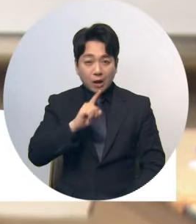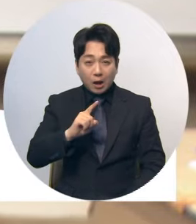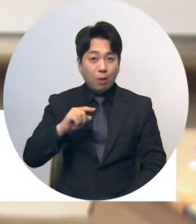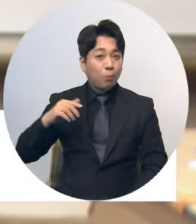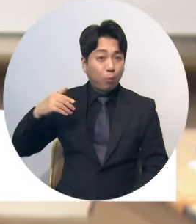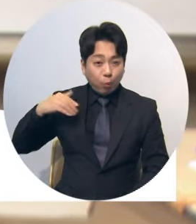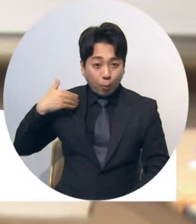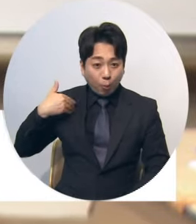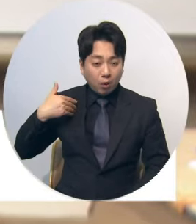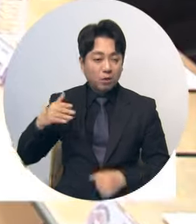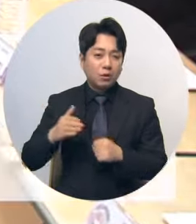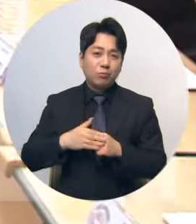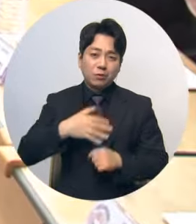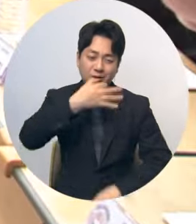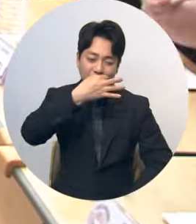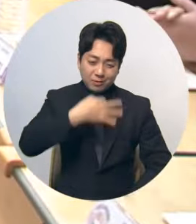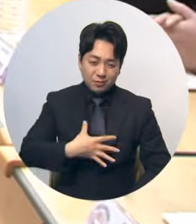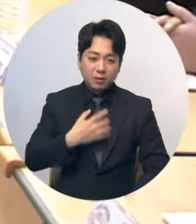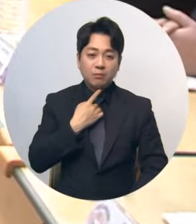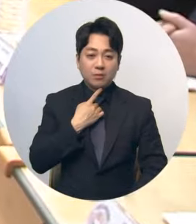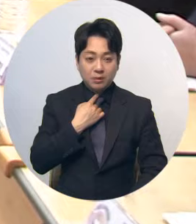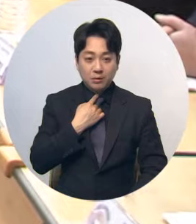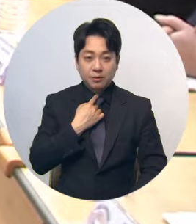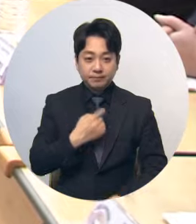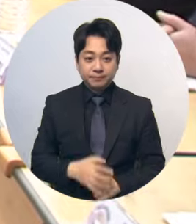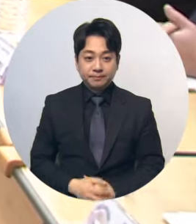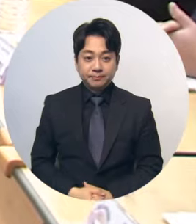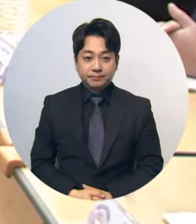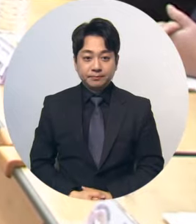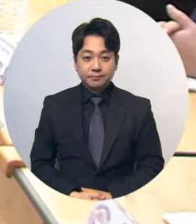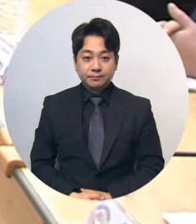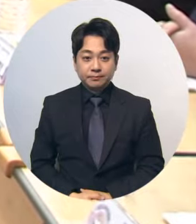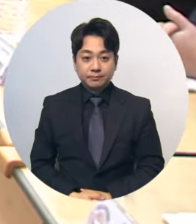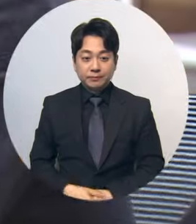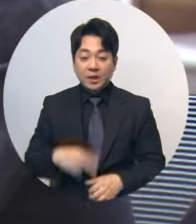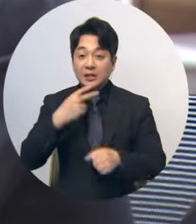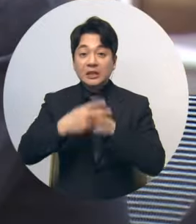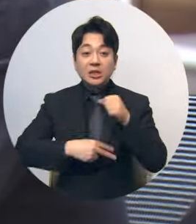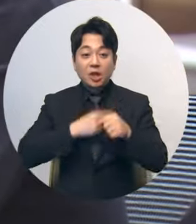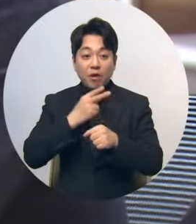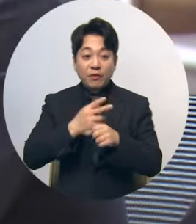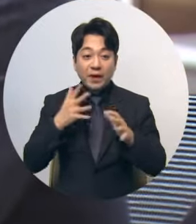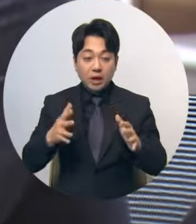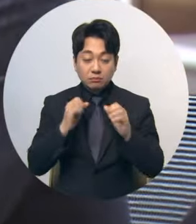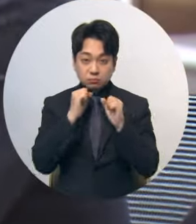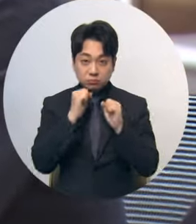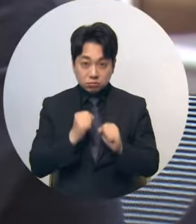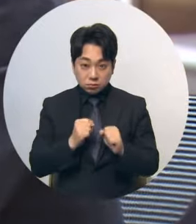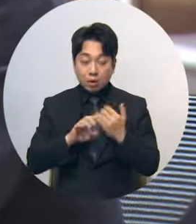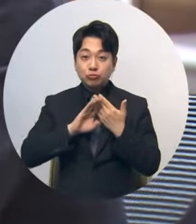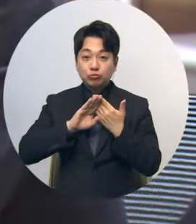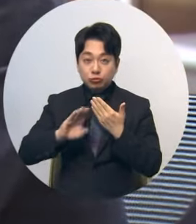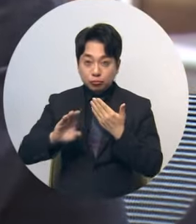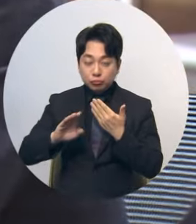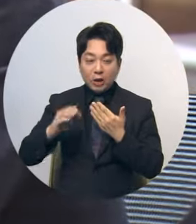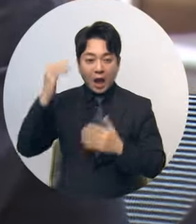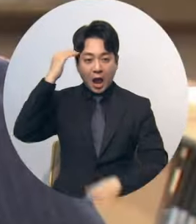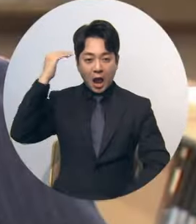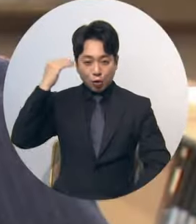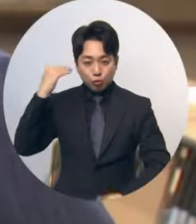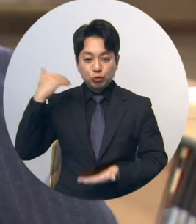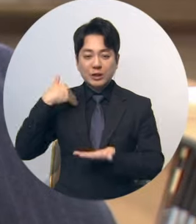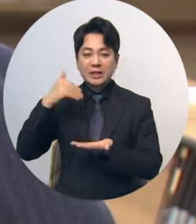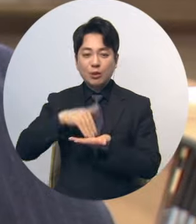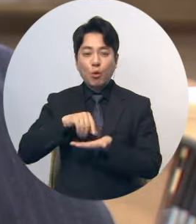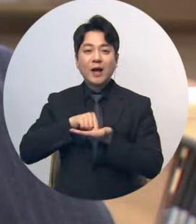한국어 전혀 몰라가지고. 외국인처럼 영주권을 얻어 2년 체류한 후 귀화 신청을 해야 하는 번거로움도 있습니다.